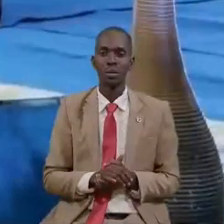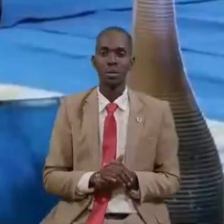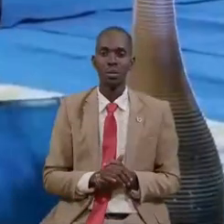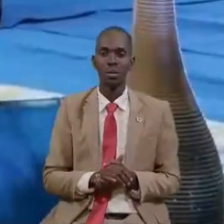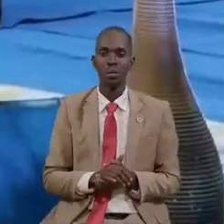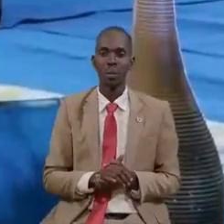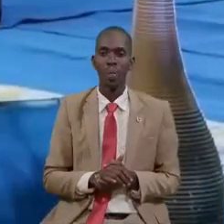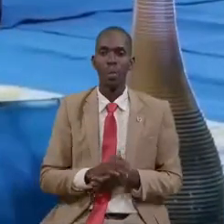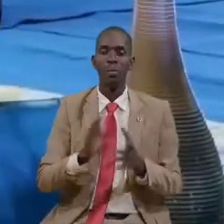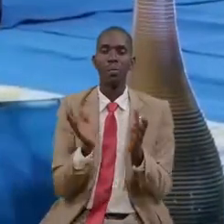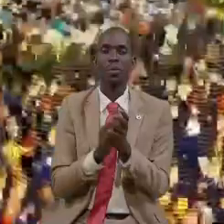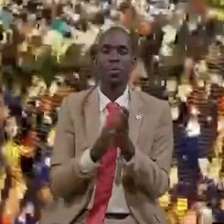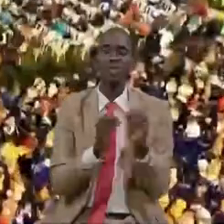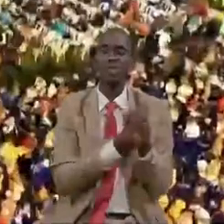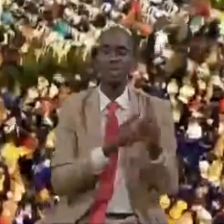Gloire à Dieu.